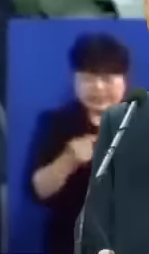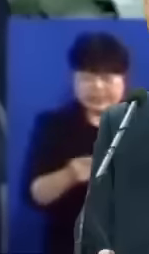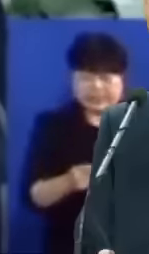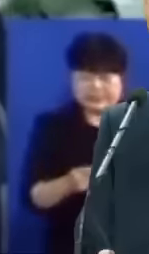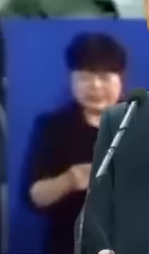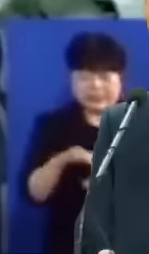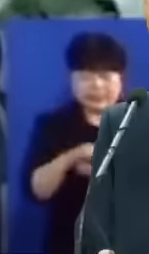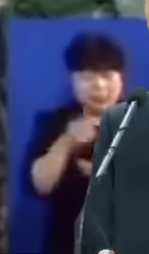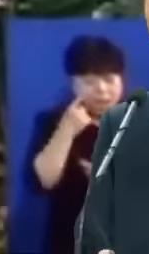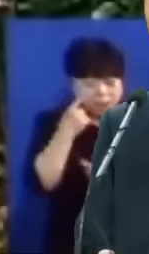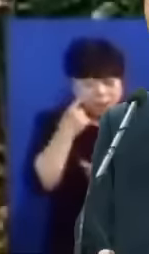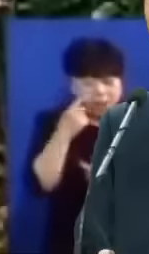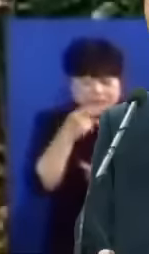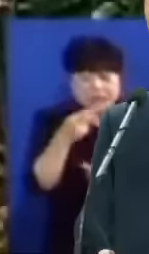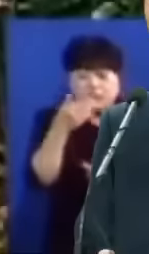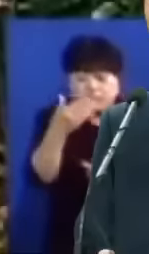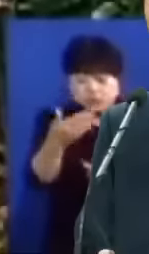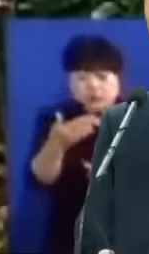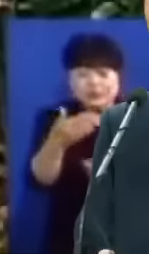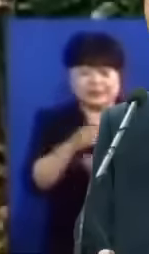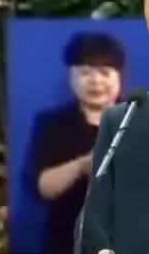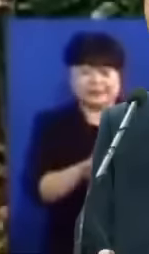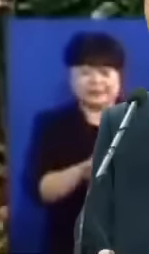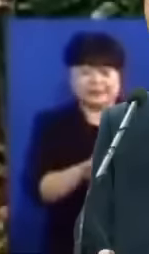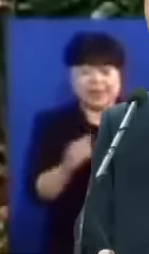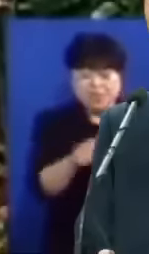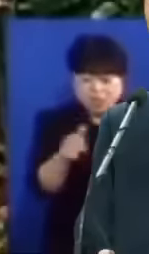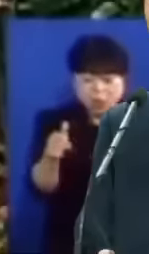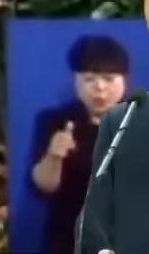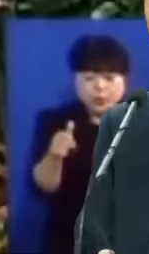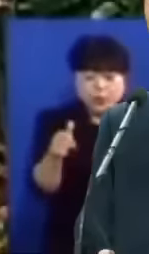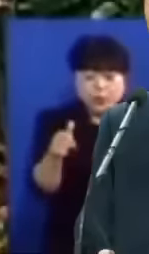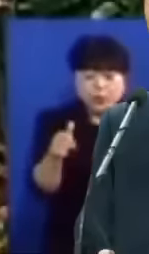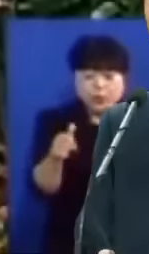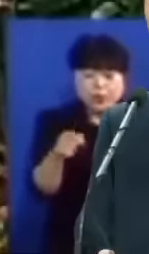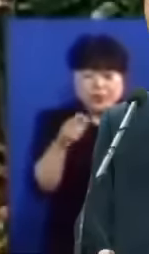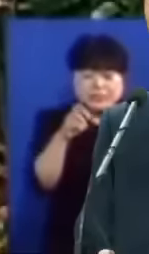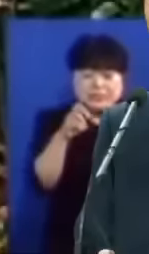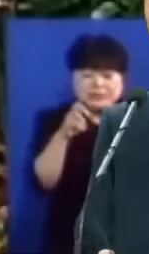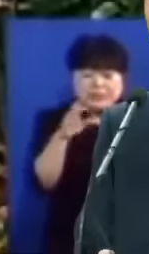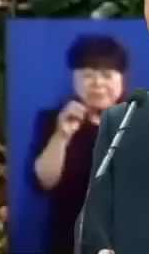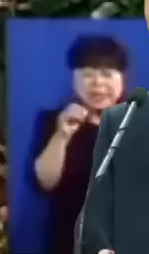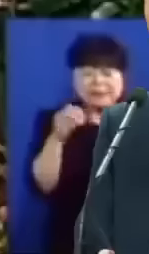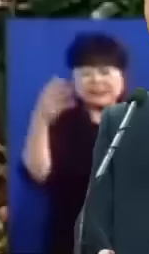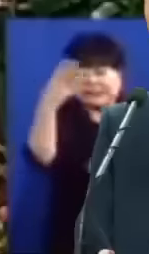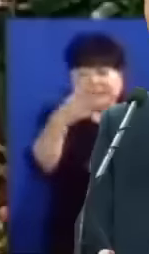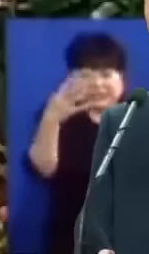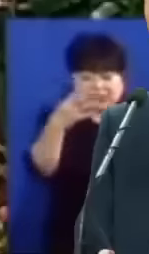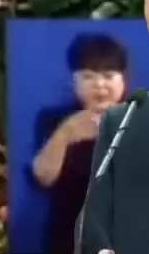통계청 조사에 의하면 2009년 기준으로 우리나라 이혼 건수는 12만 4천 건이고